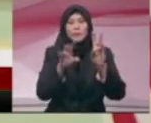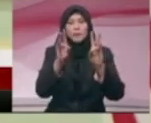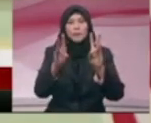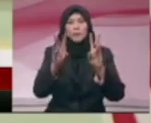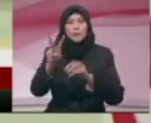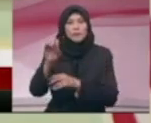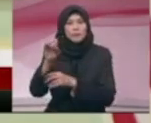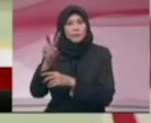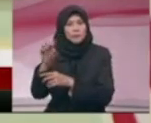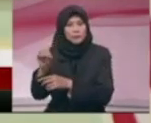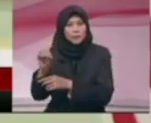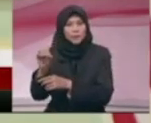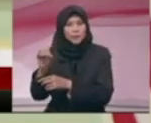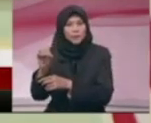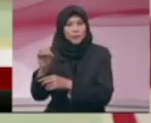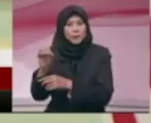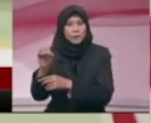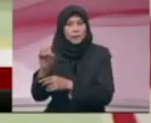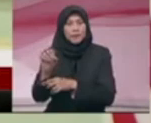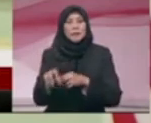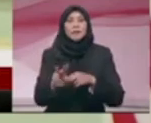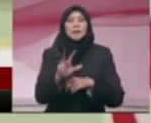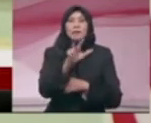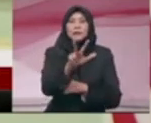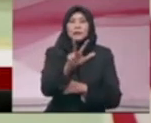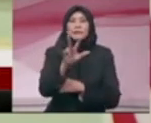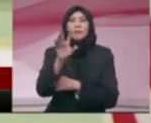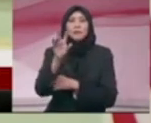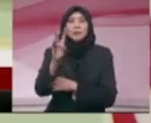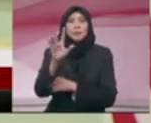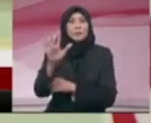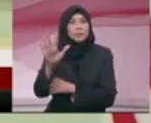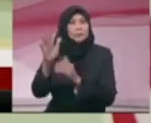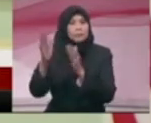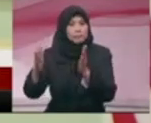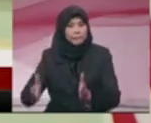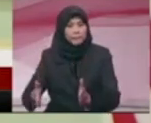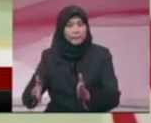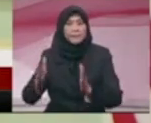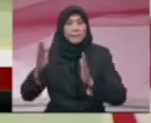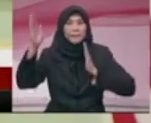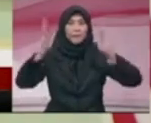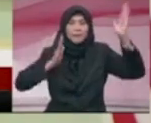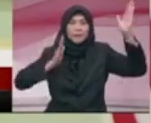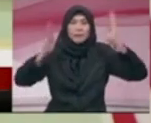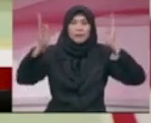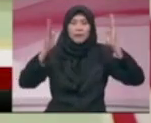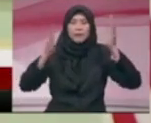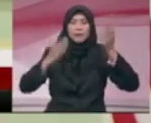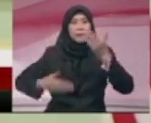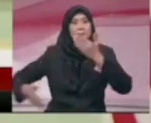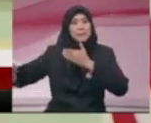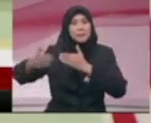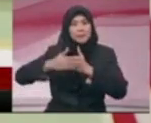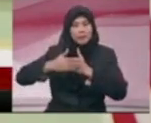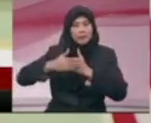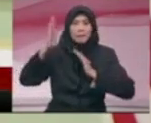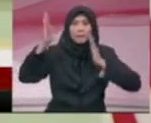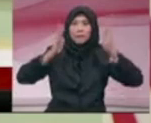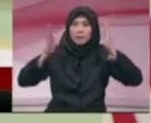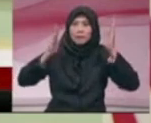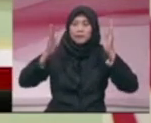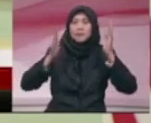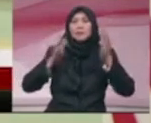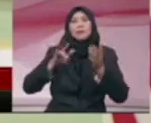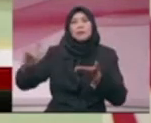2020, sebanyak 375 rakyat Malaysia telah pulang ke tanah air